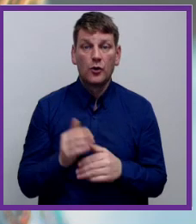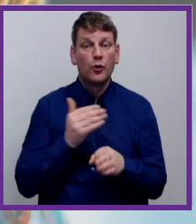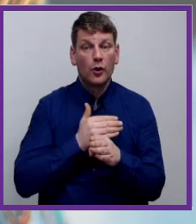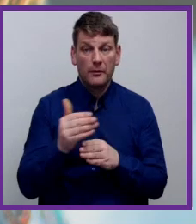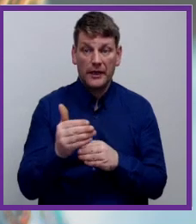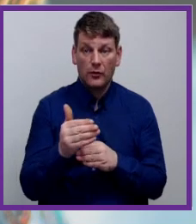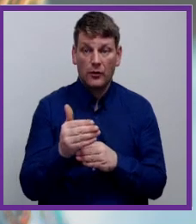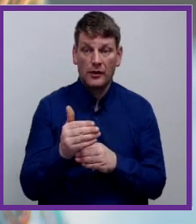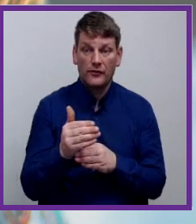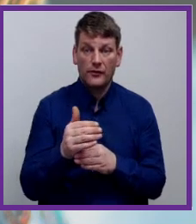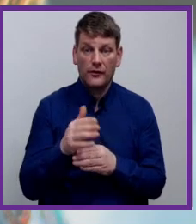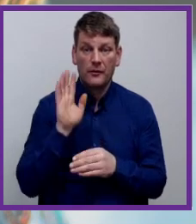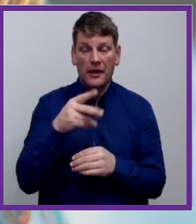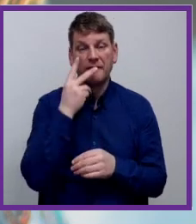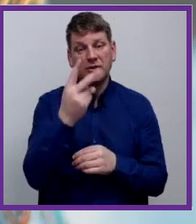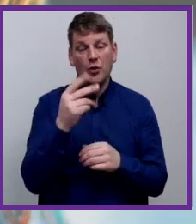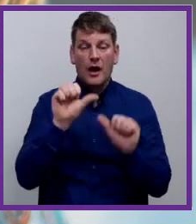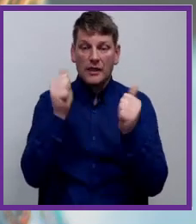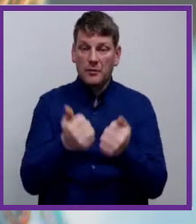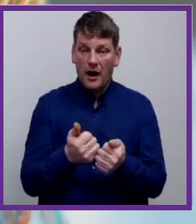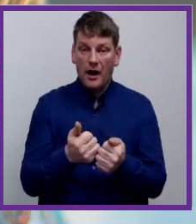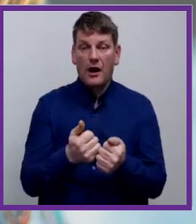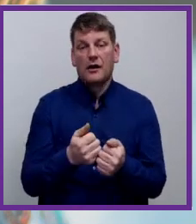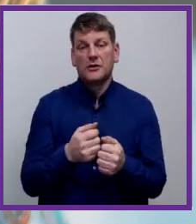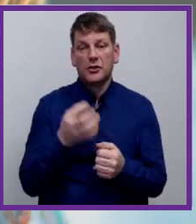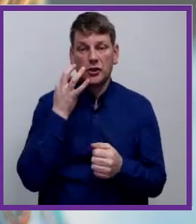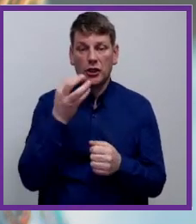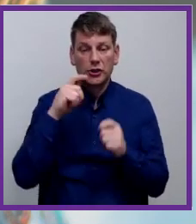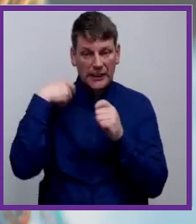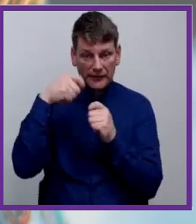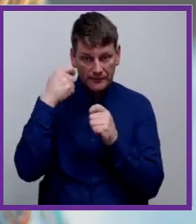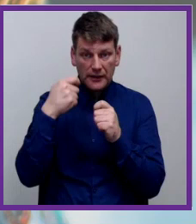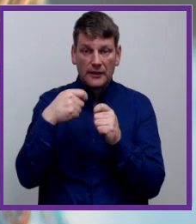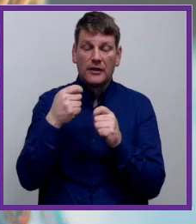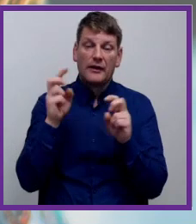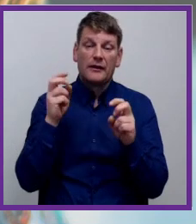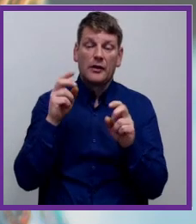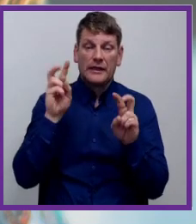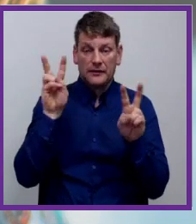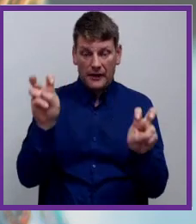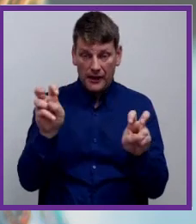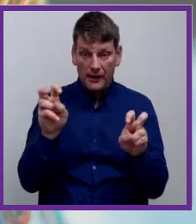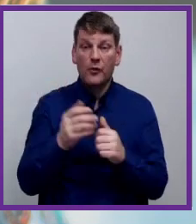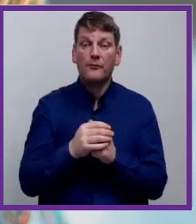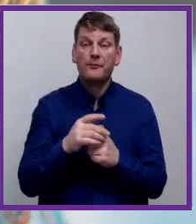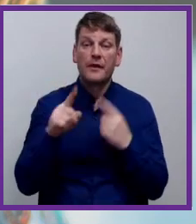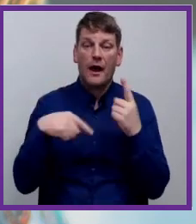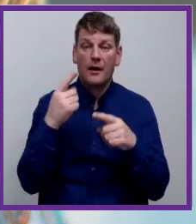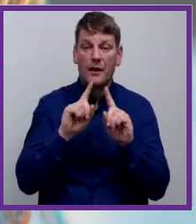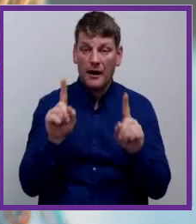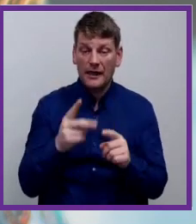Turpinot par vizuālās mākslas un tieši kinematogrāfijas tēmu, nākamā lieta tika izskatīta